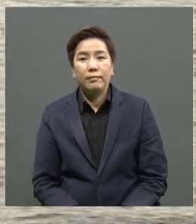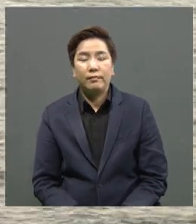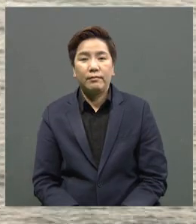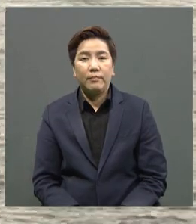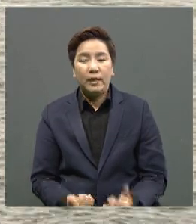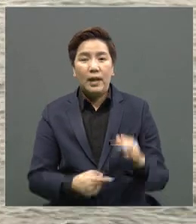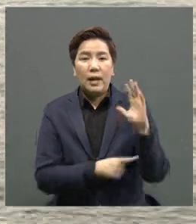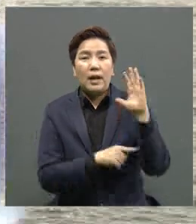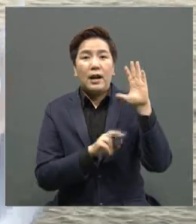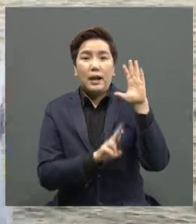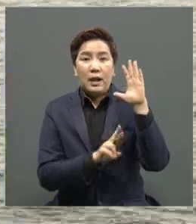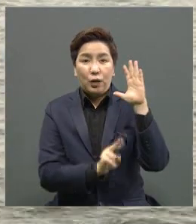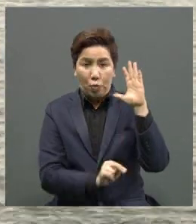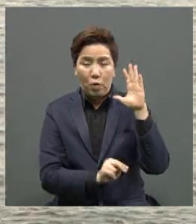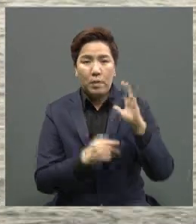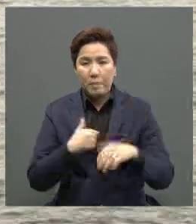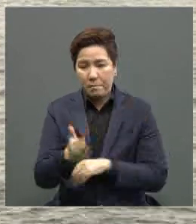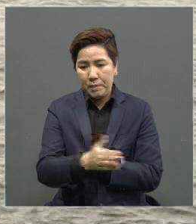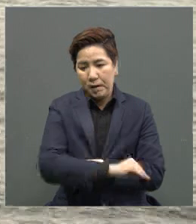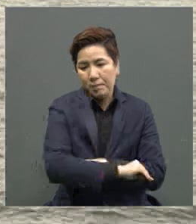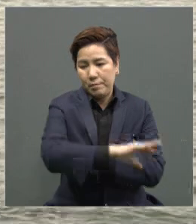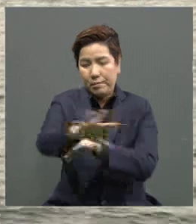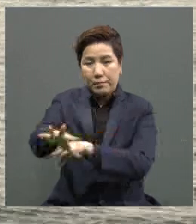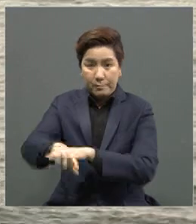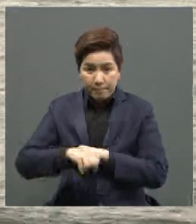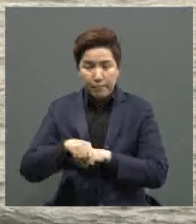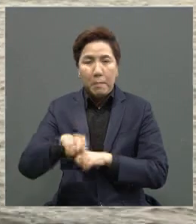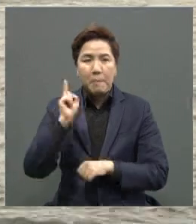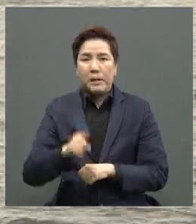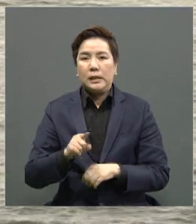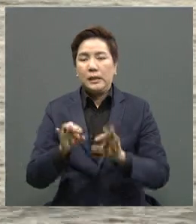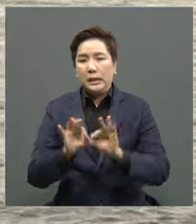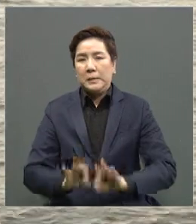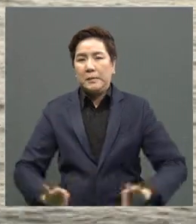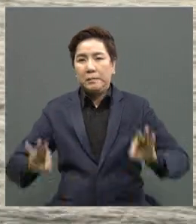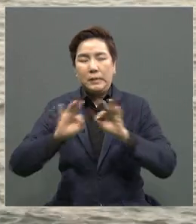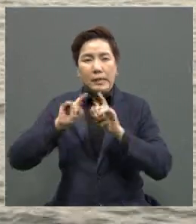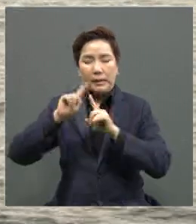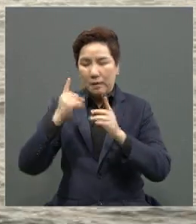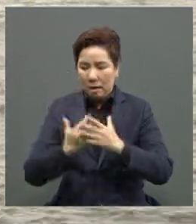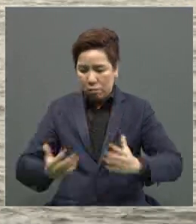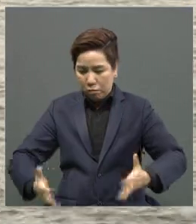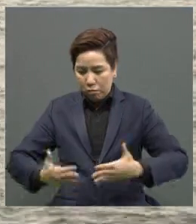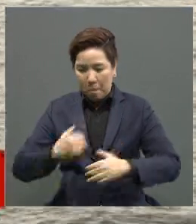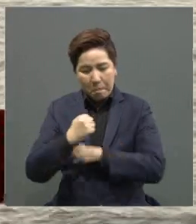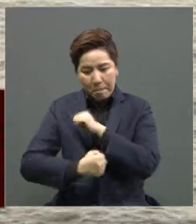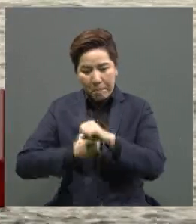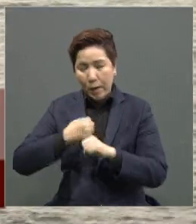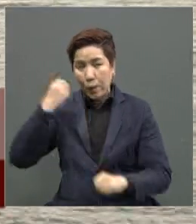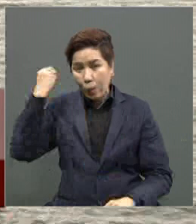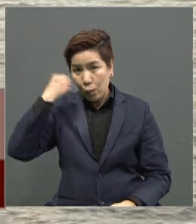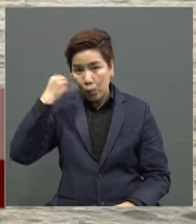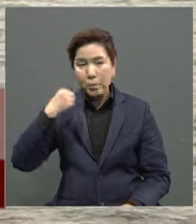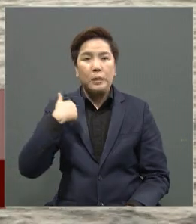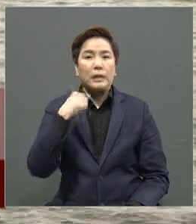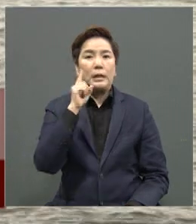แม้จังหวัดระนองนะคะแม้ว่าการประมงจะเป็นหนึ่งในหัวใจหลักของจังหวัดระนองที่สร้างรายได้จำนวนมากในแต่ละปีแต่ยังมีอีกห